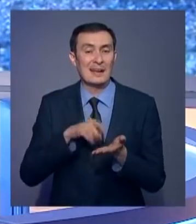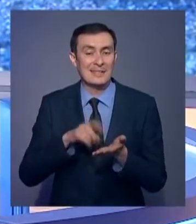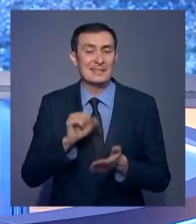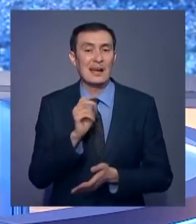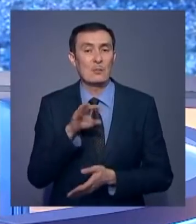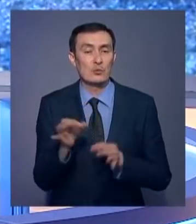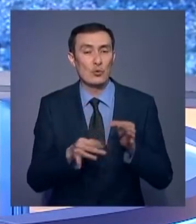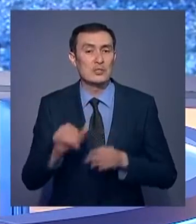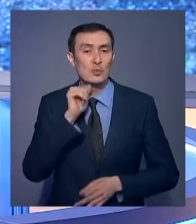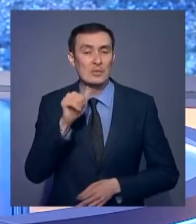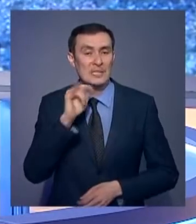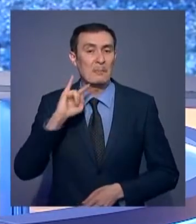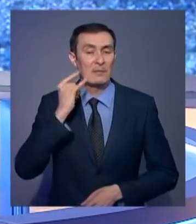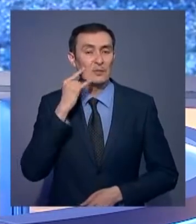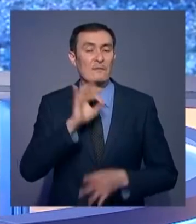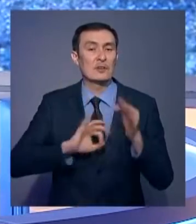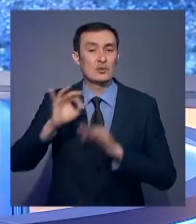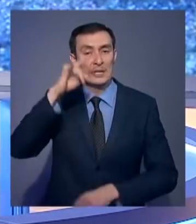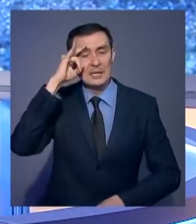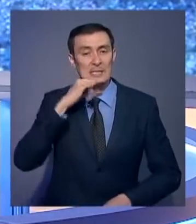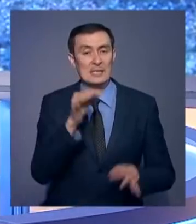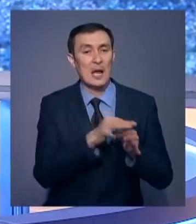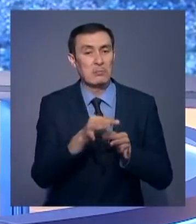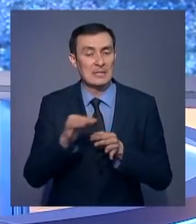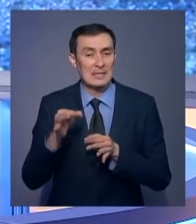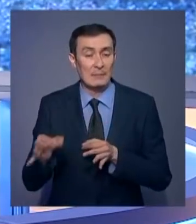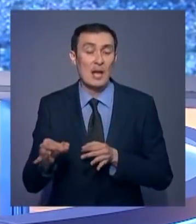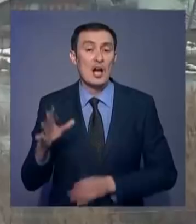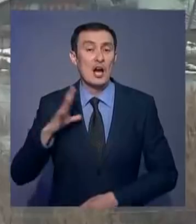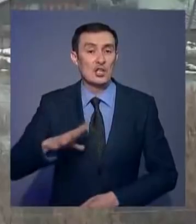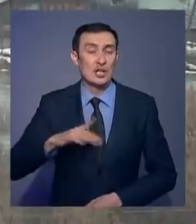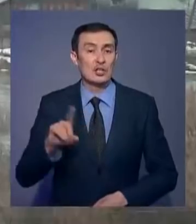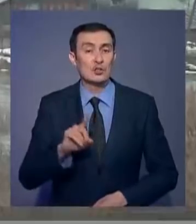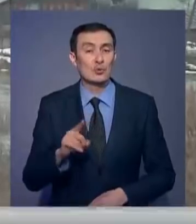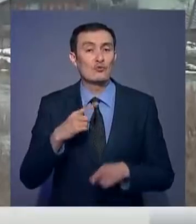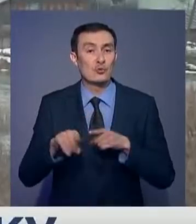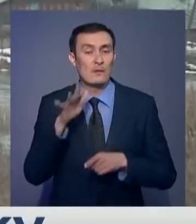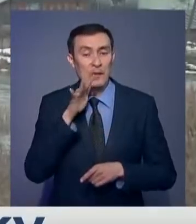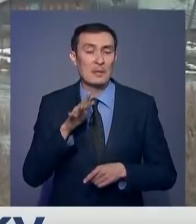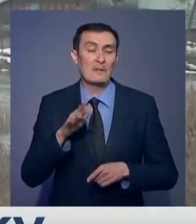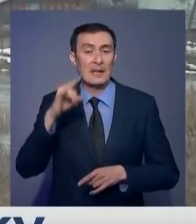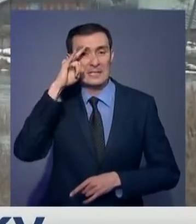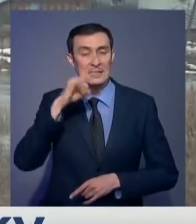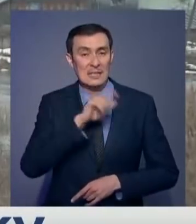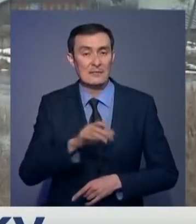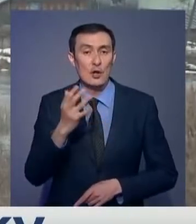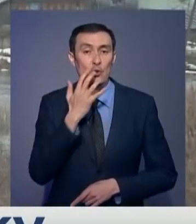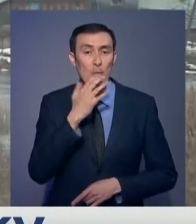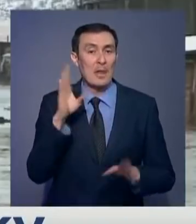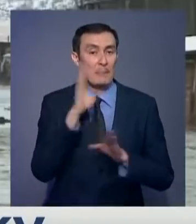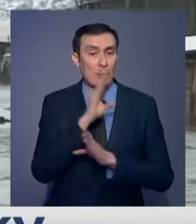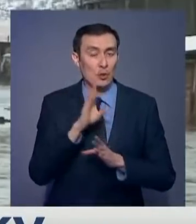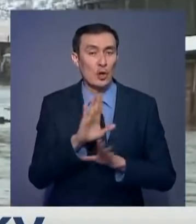Карагандинской, Акмолинской, Кустанайской, Павлодарской и Восточно-Казахстанской. В ближайшие дни, по прогнозам синоптиков, казахстанцев ждет теплая